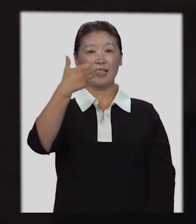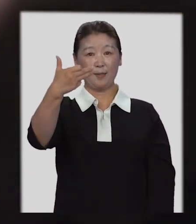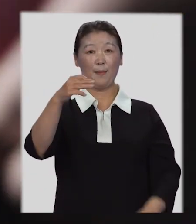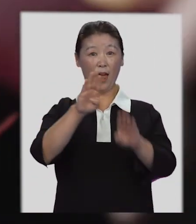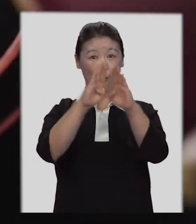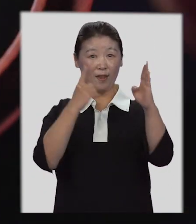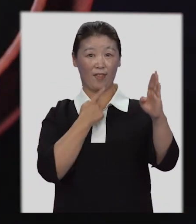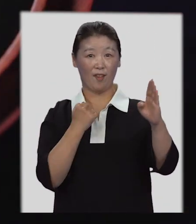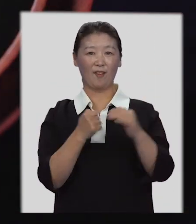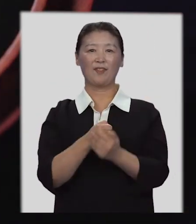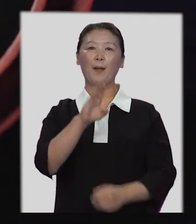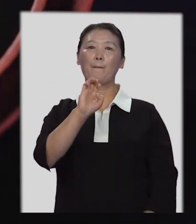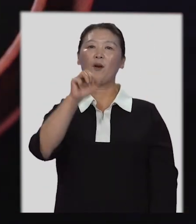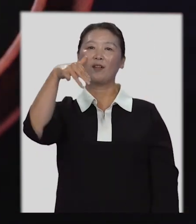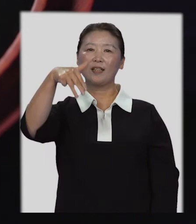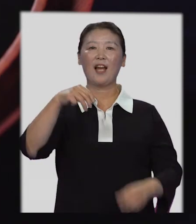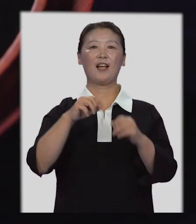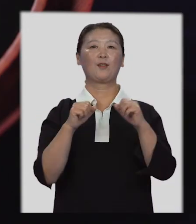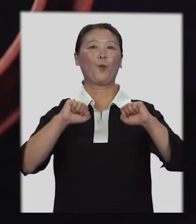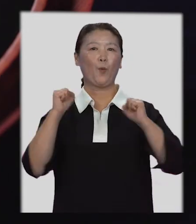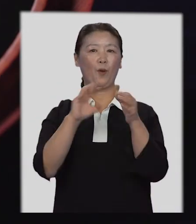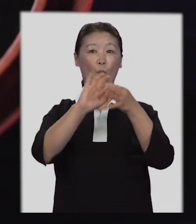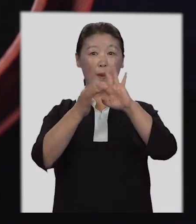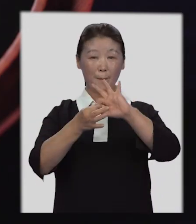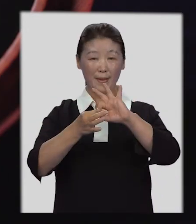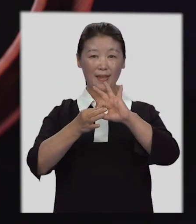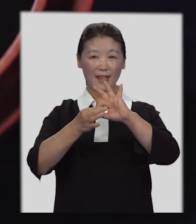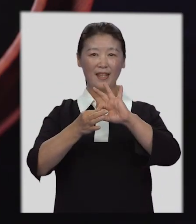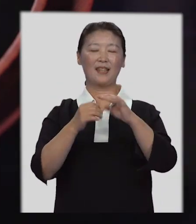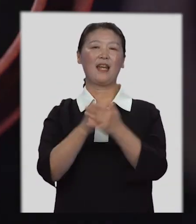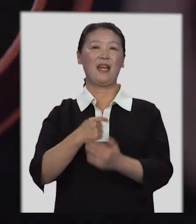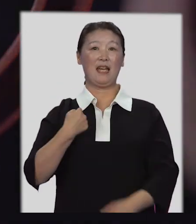(2018년) 개최된 평창 동계올림픽 대회 금메달입니다.